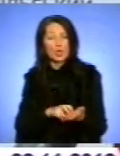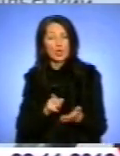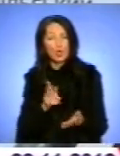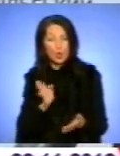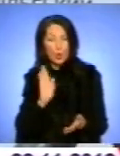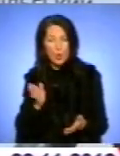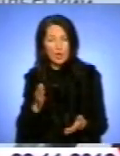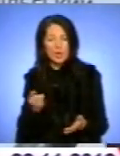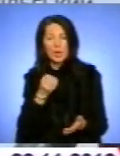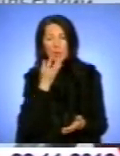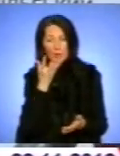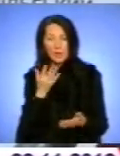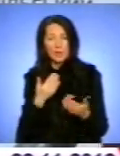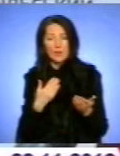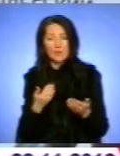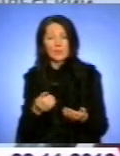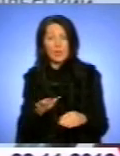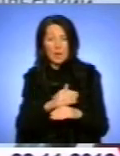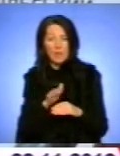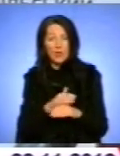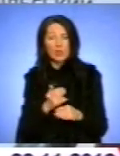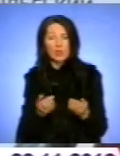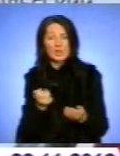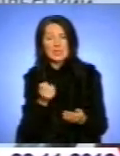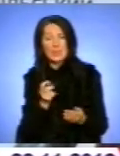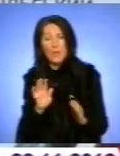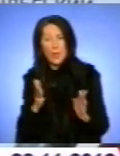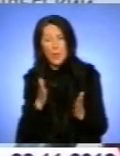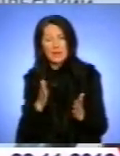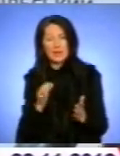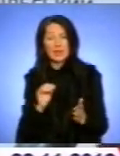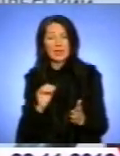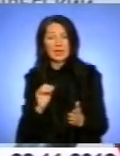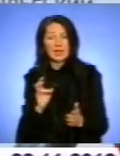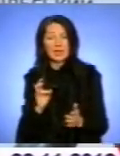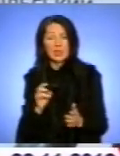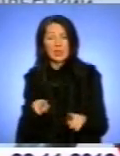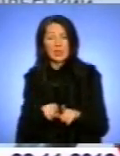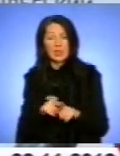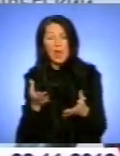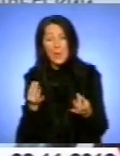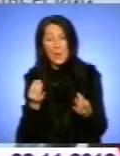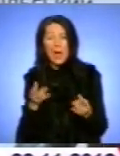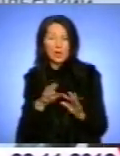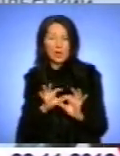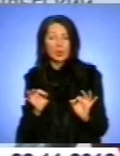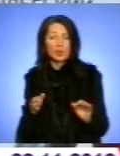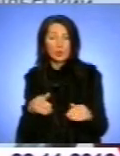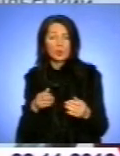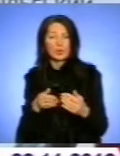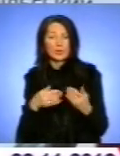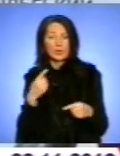але вона позитивно досить схвальна, тобто навіть якісь там моменти про інфантильність, вона навіть то якось так м'яко подала.